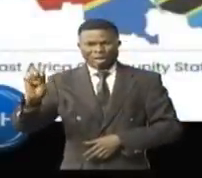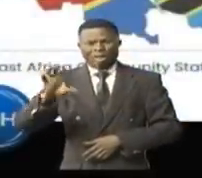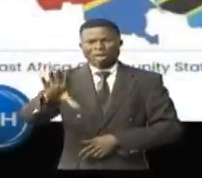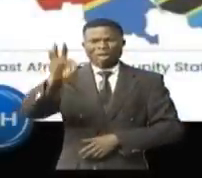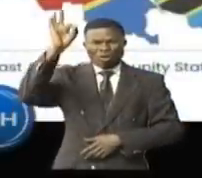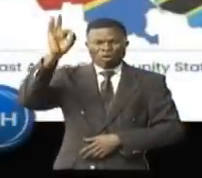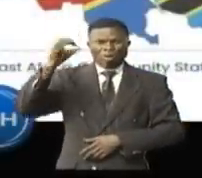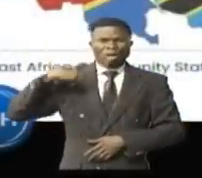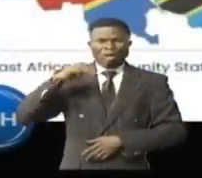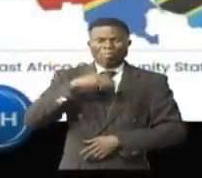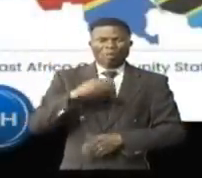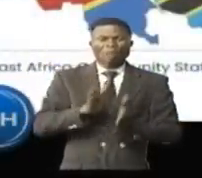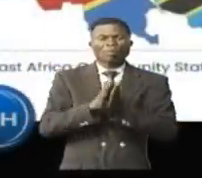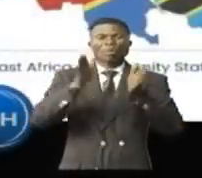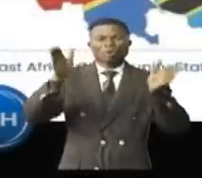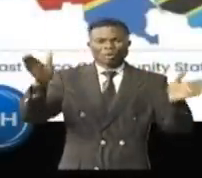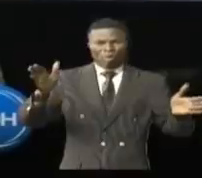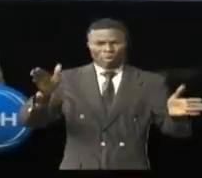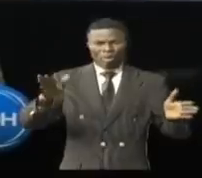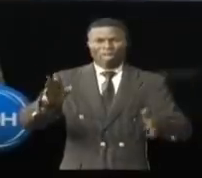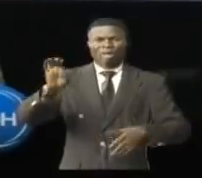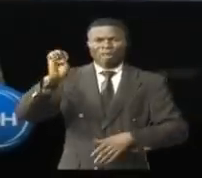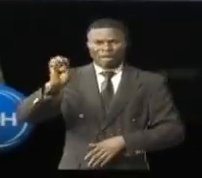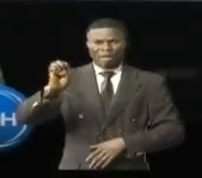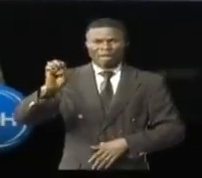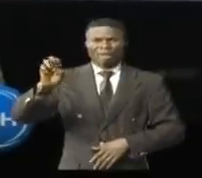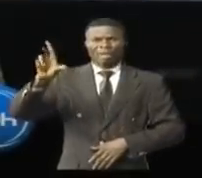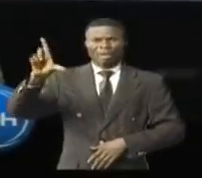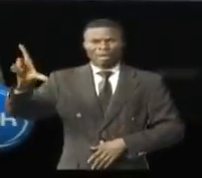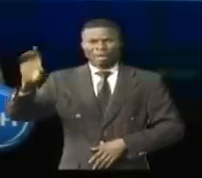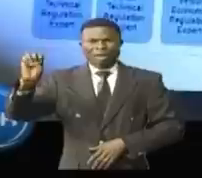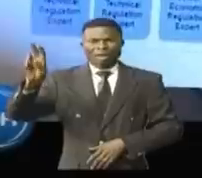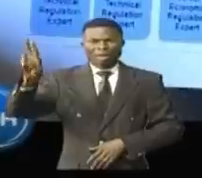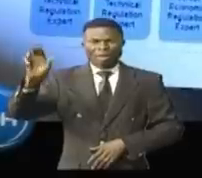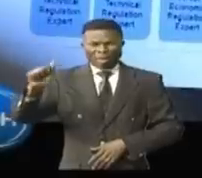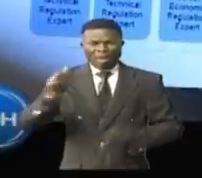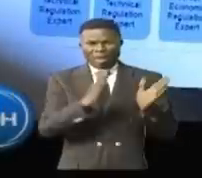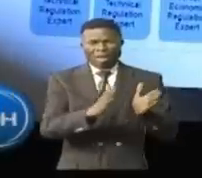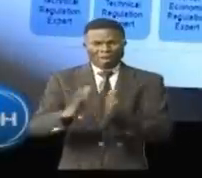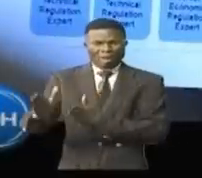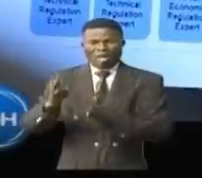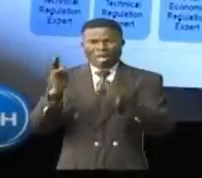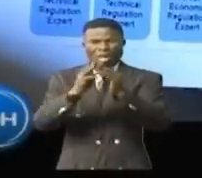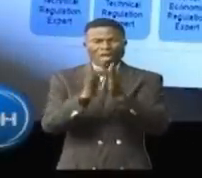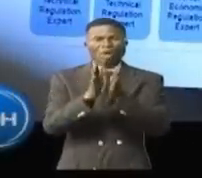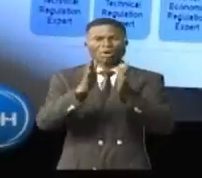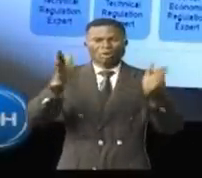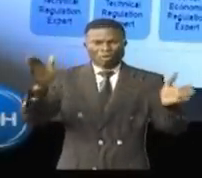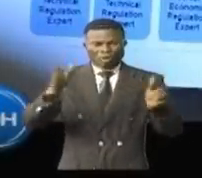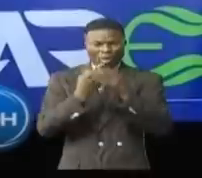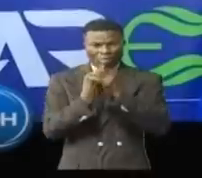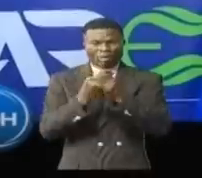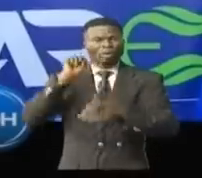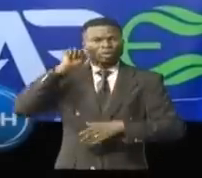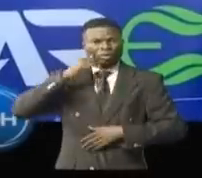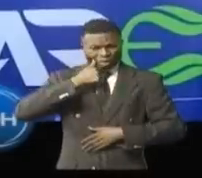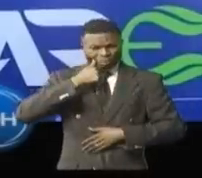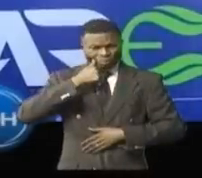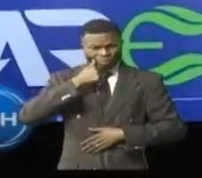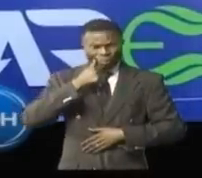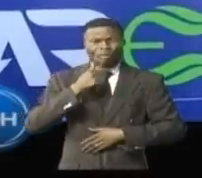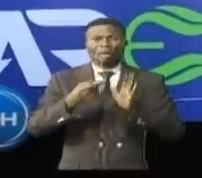membre officiel de l'ERA et nous étions en train de préparer l'Assemblée générale qui aura lieu demain. Nous avons